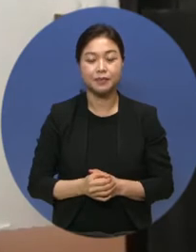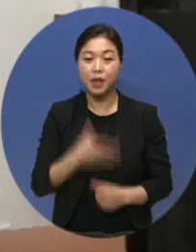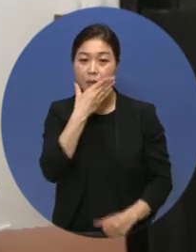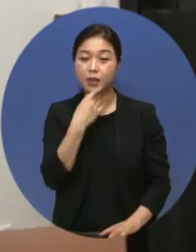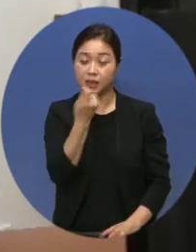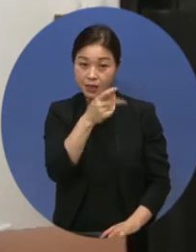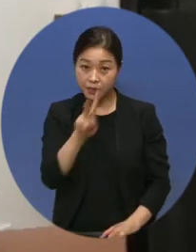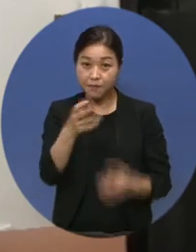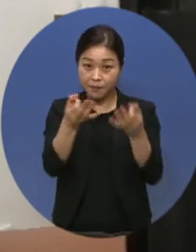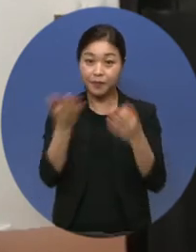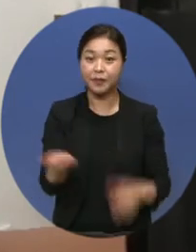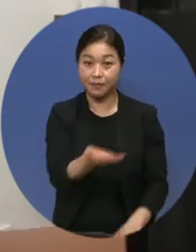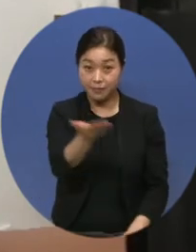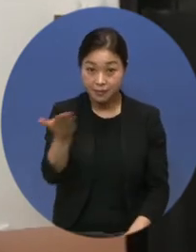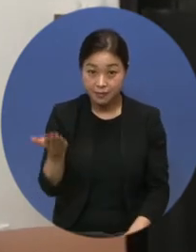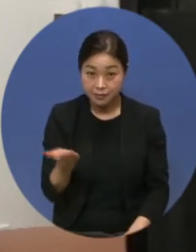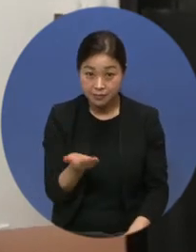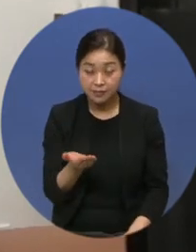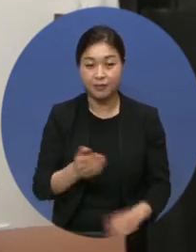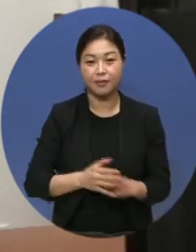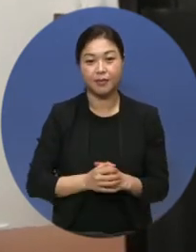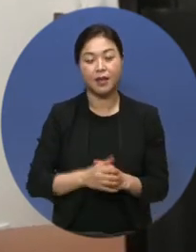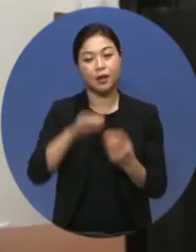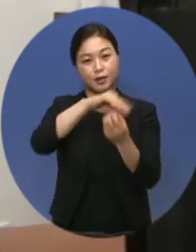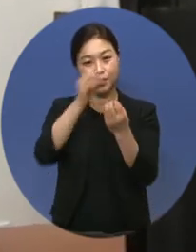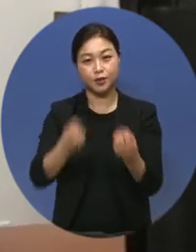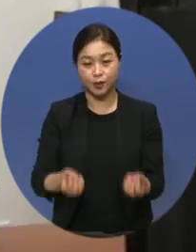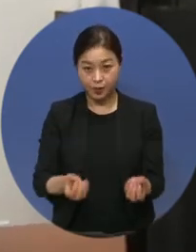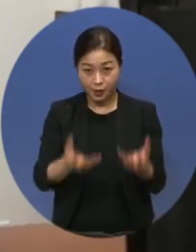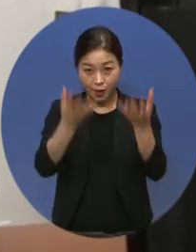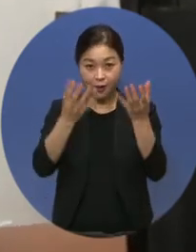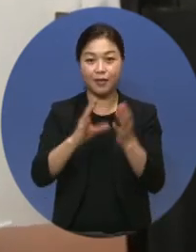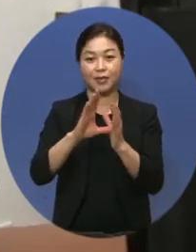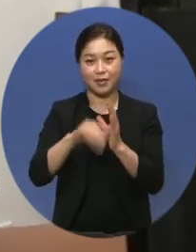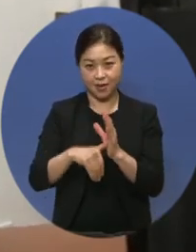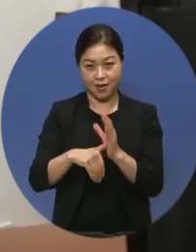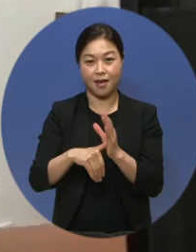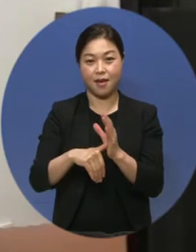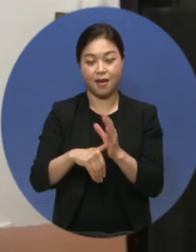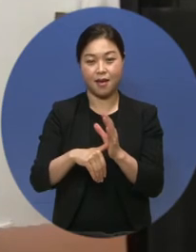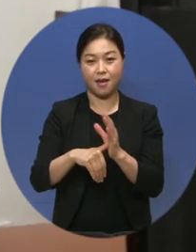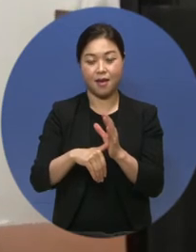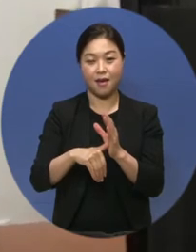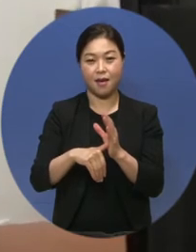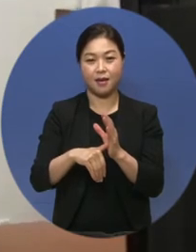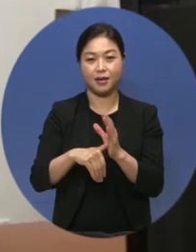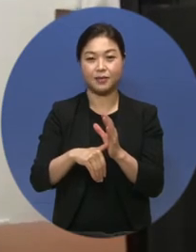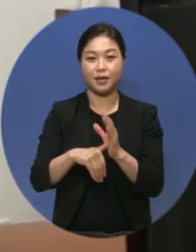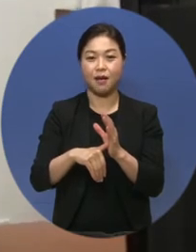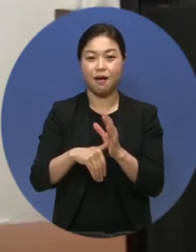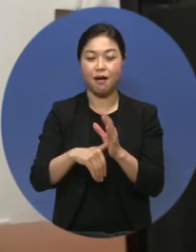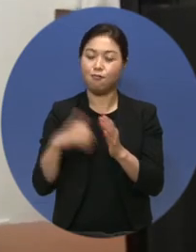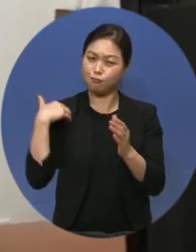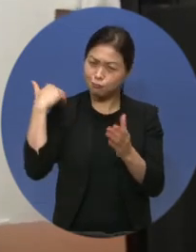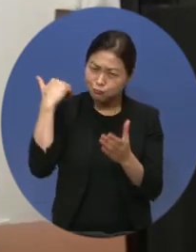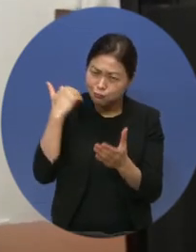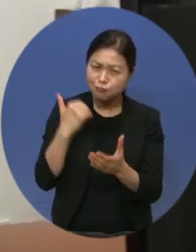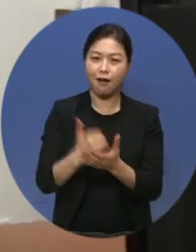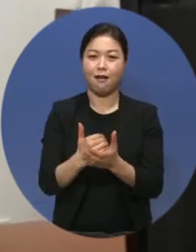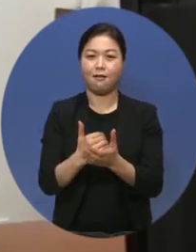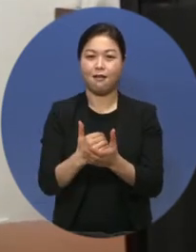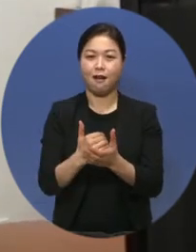TV 시청자 여러분, 민족의 대명절인 추석 한가위가 어쩌록